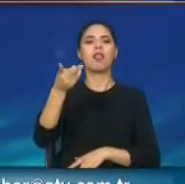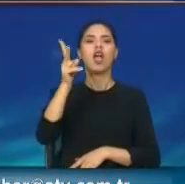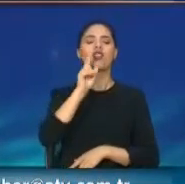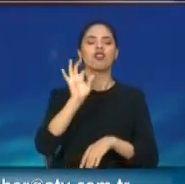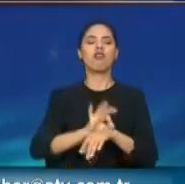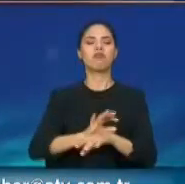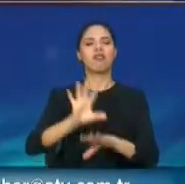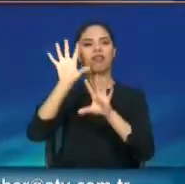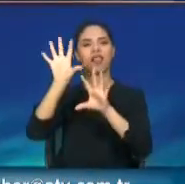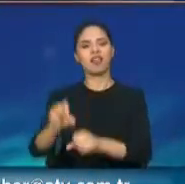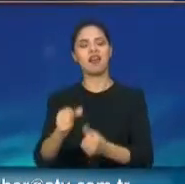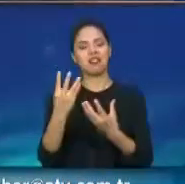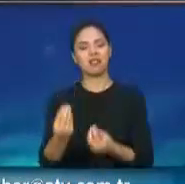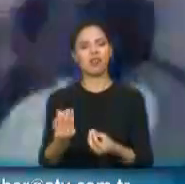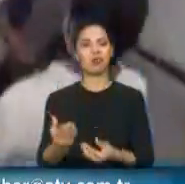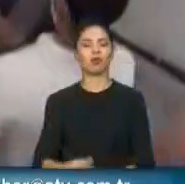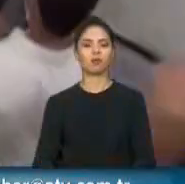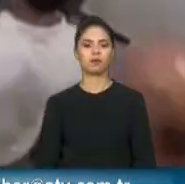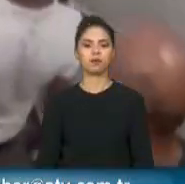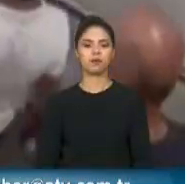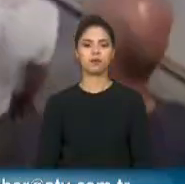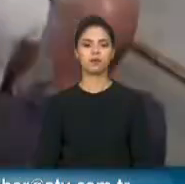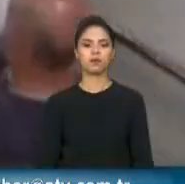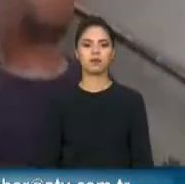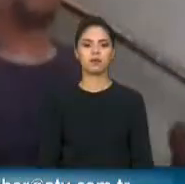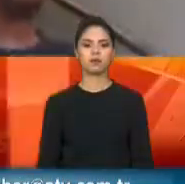ele vermeleri de uzun sürmedi.